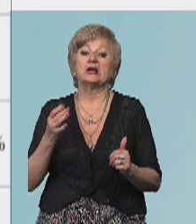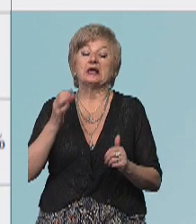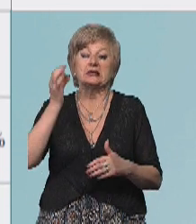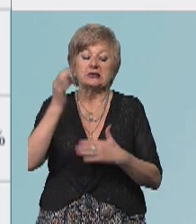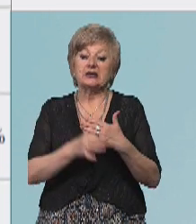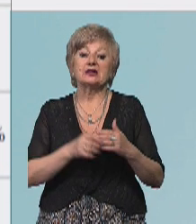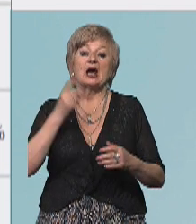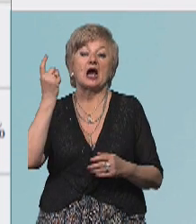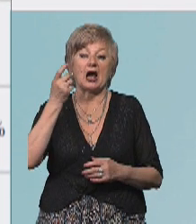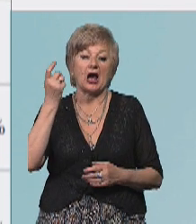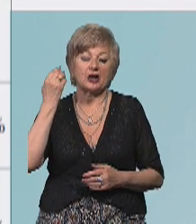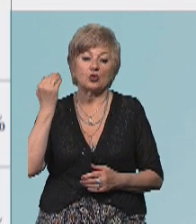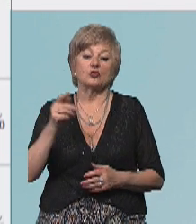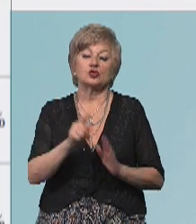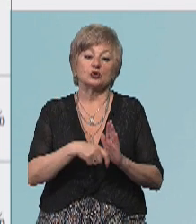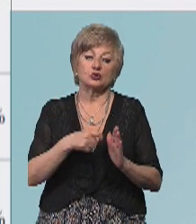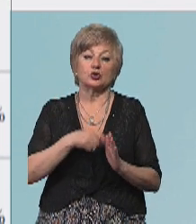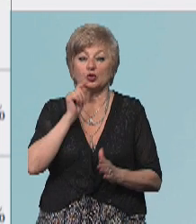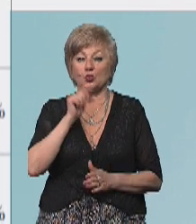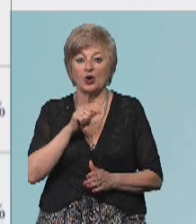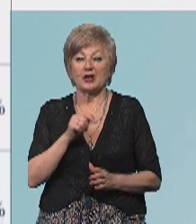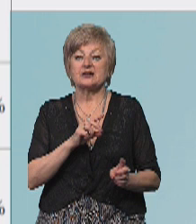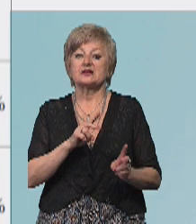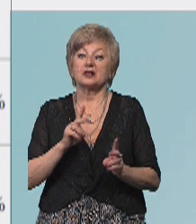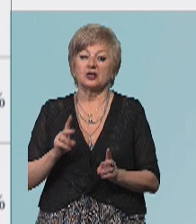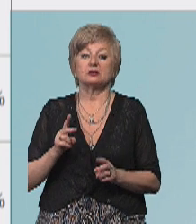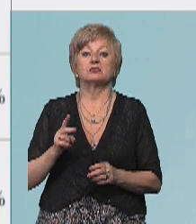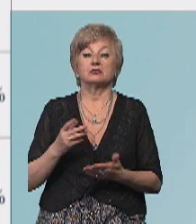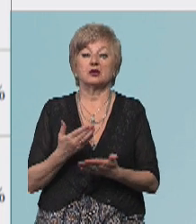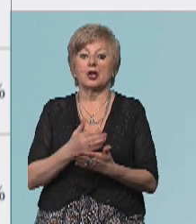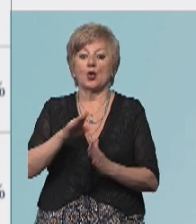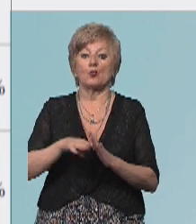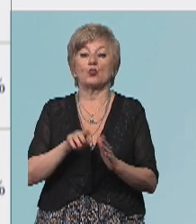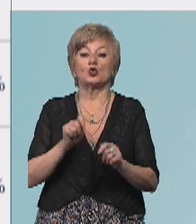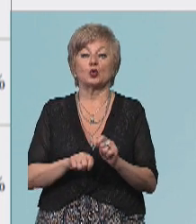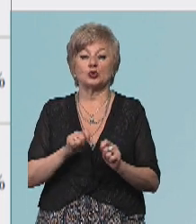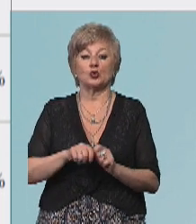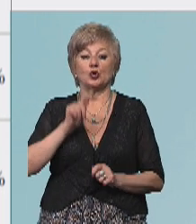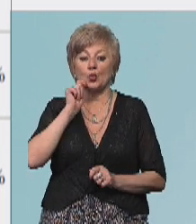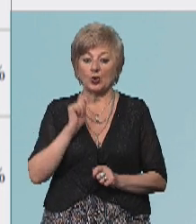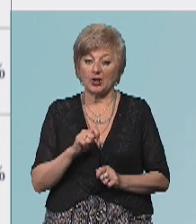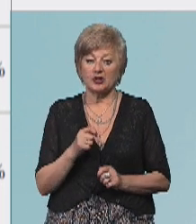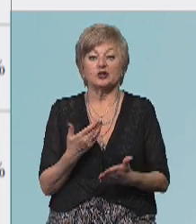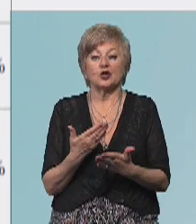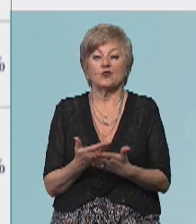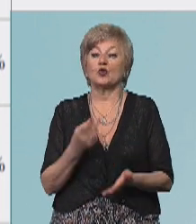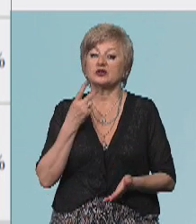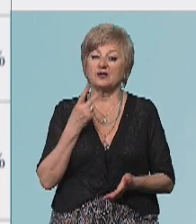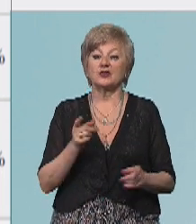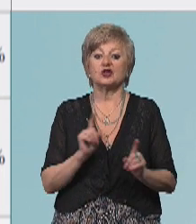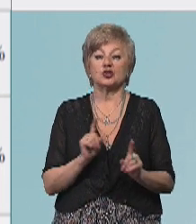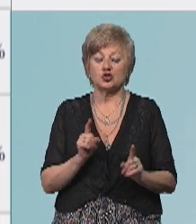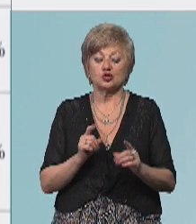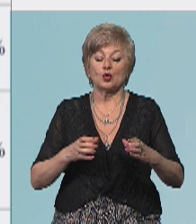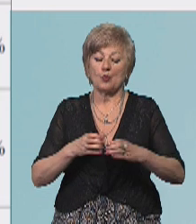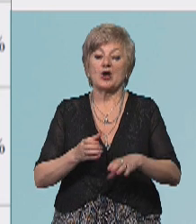– Харківська область, Донецька і Луганська області, території яких підконтрольні Україні. І ось ми з вами бачимо, що партія